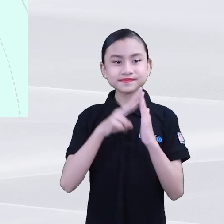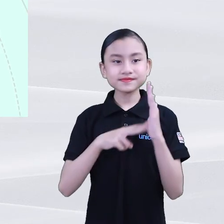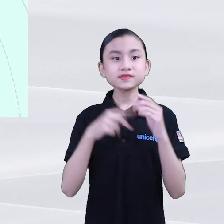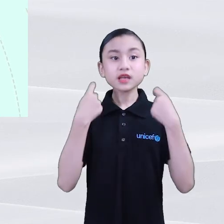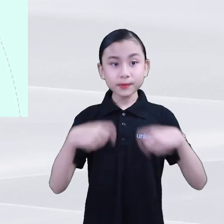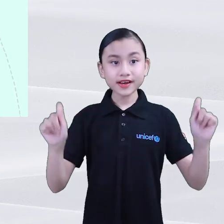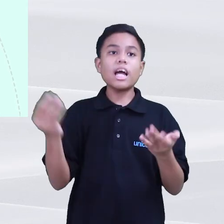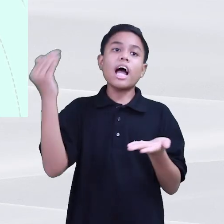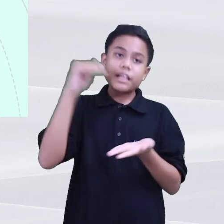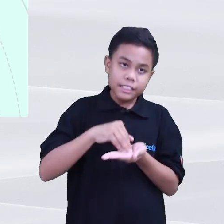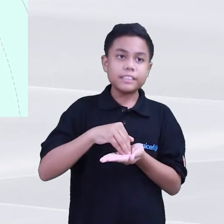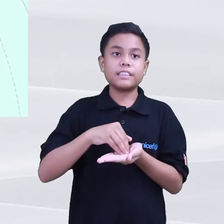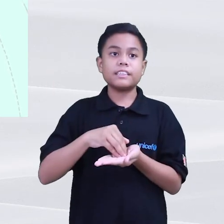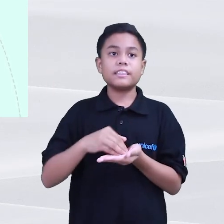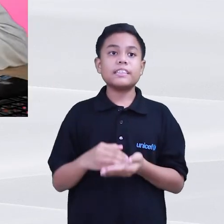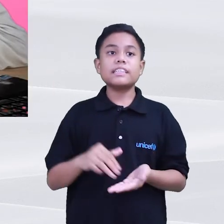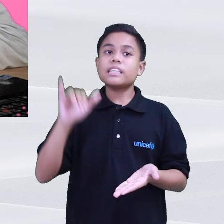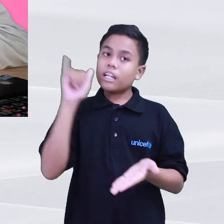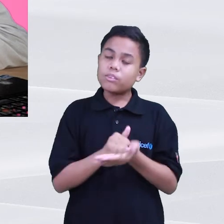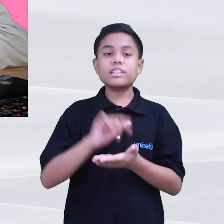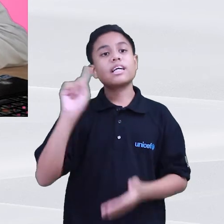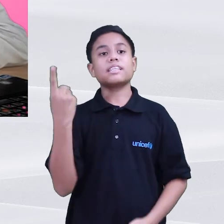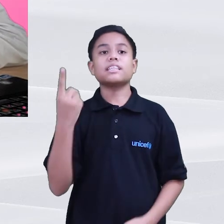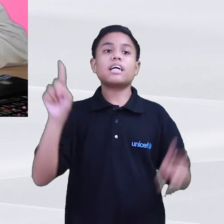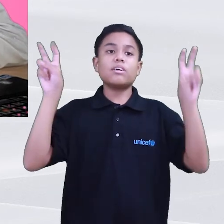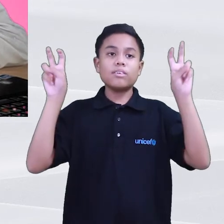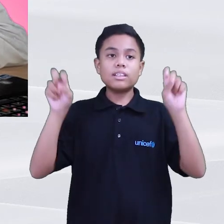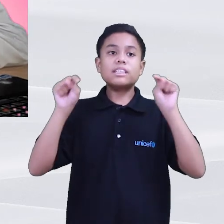baca, cuba dan ulang. Itu sahaja untuk